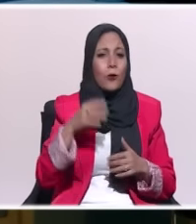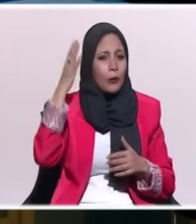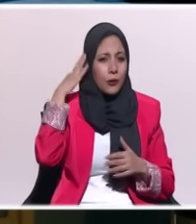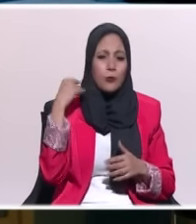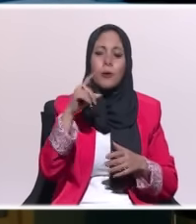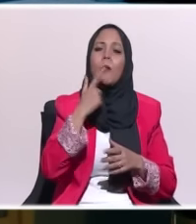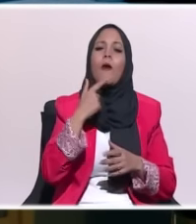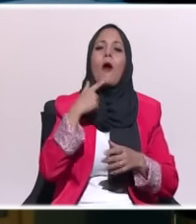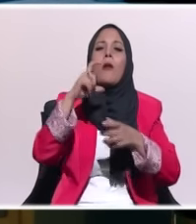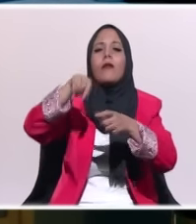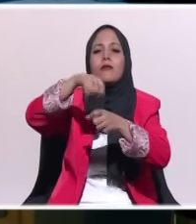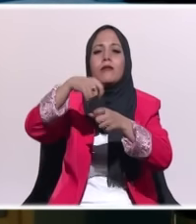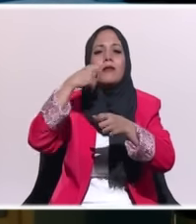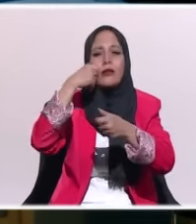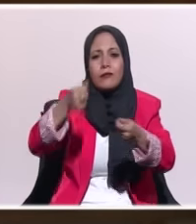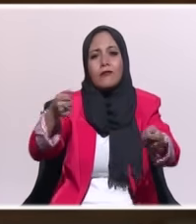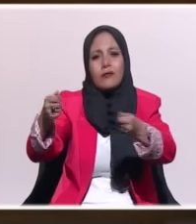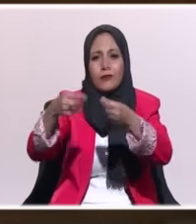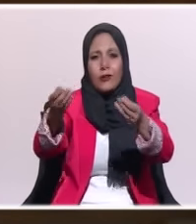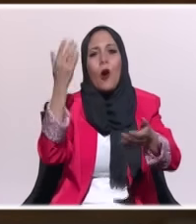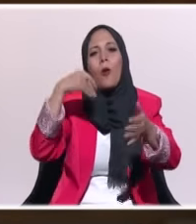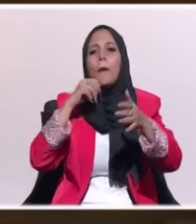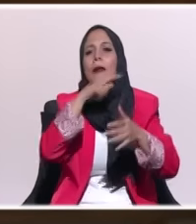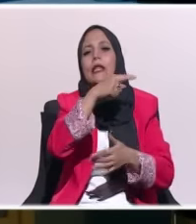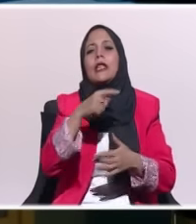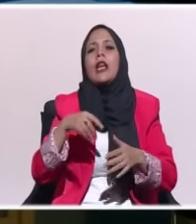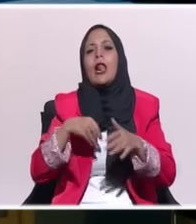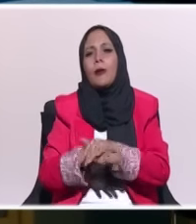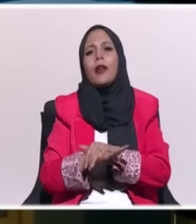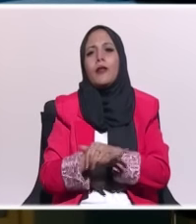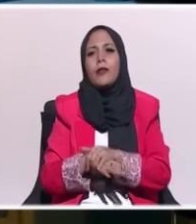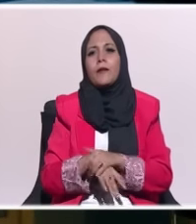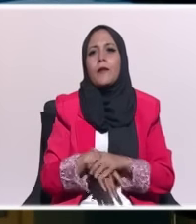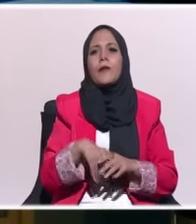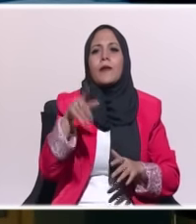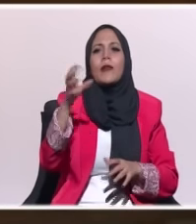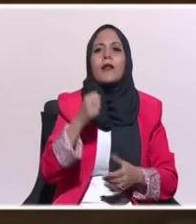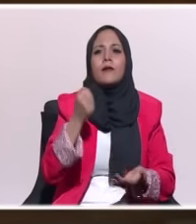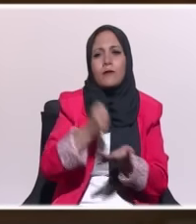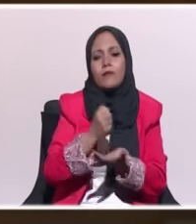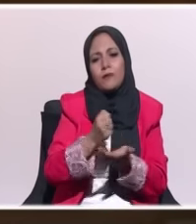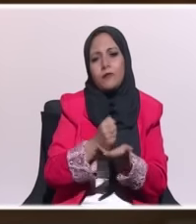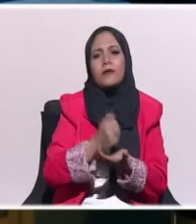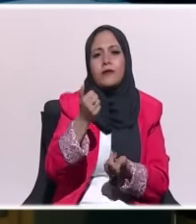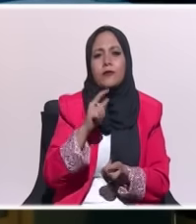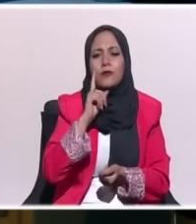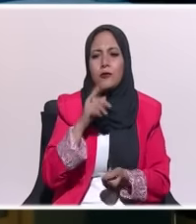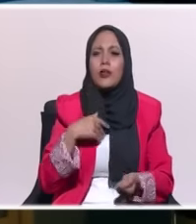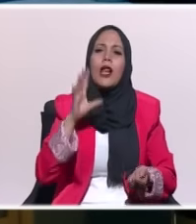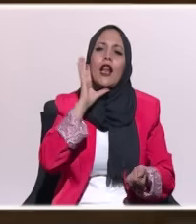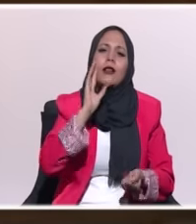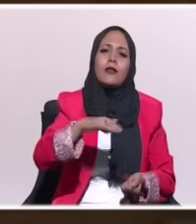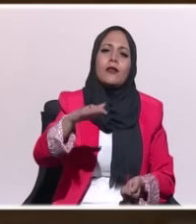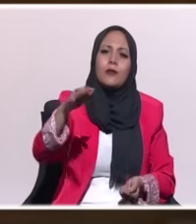الشربات يوميها؟ طبعا طبعا. ولما خلفت اول عيل هي اللي كانت بتخلف مش انا. مش انت اللي شلتيه؟ انا اللي مربيه. انا بحكي لك اللي